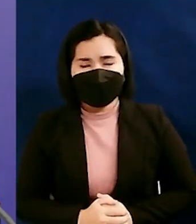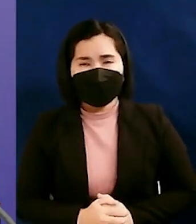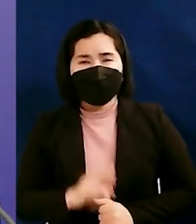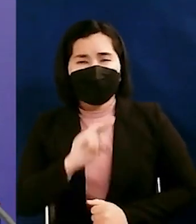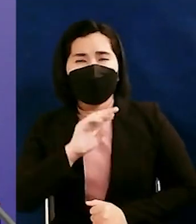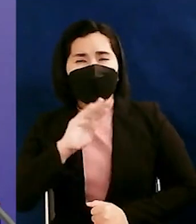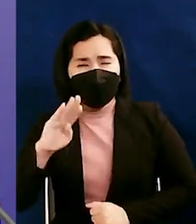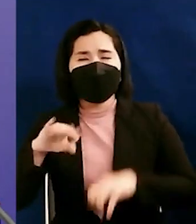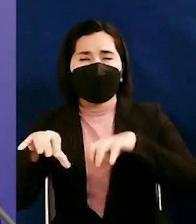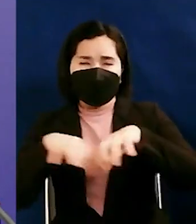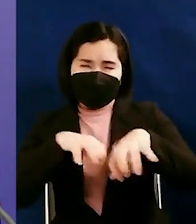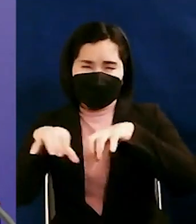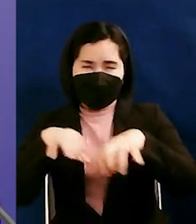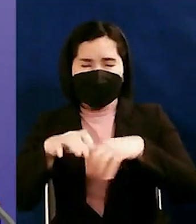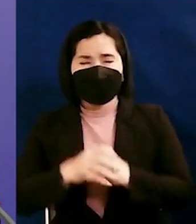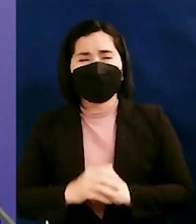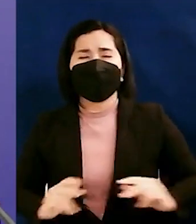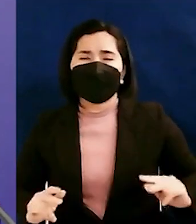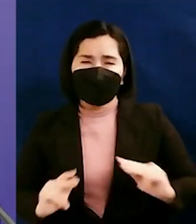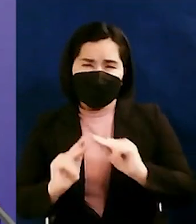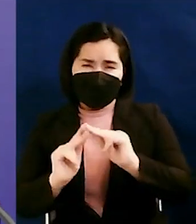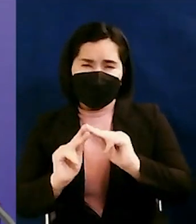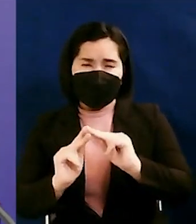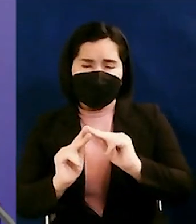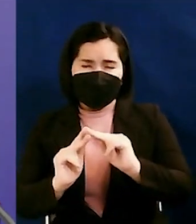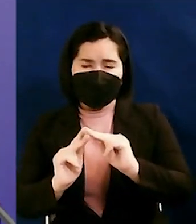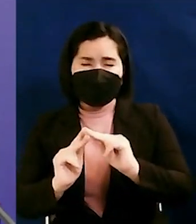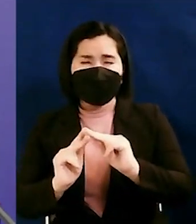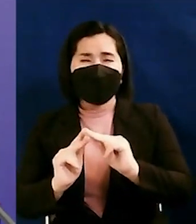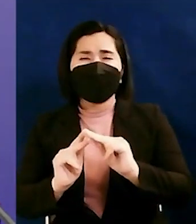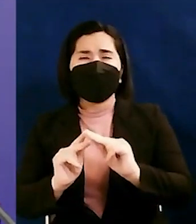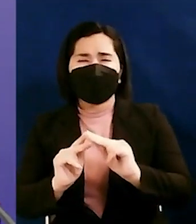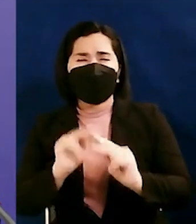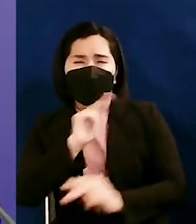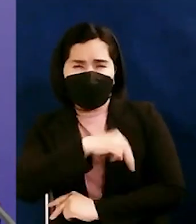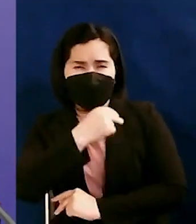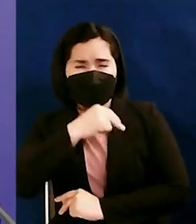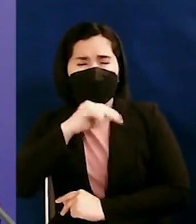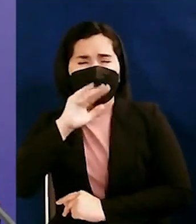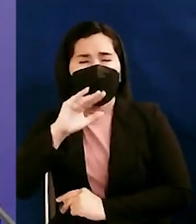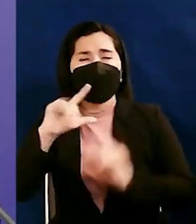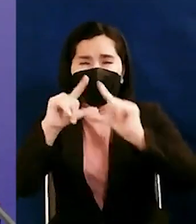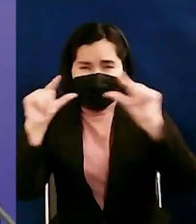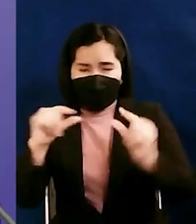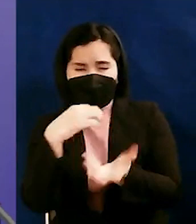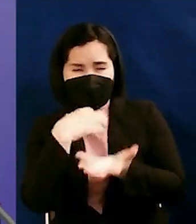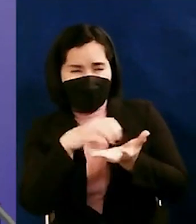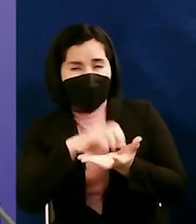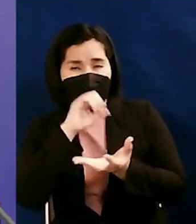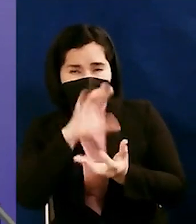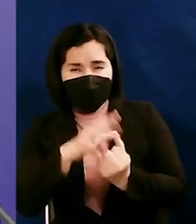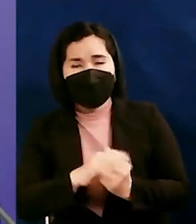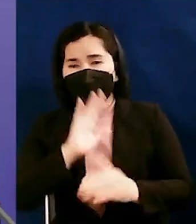เนี่ยยังยืนยันนะครับทางกระทรวงทางโรงพยาบาลเพชรบูรณ์ว่าสามารถดำเนินการได้เป็นปกติหม